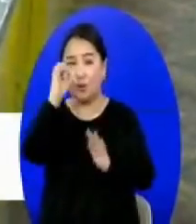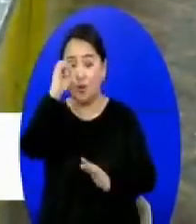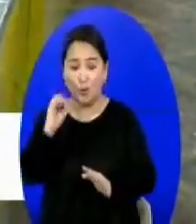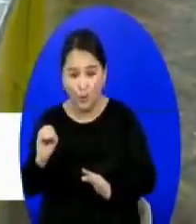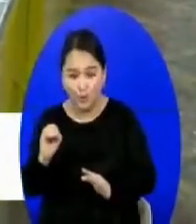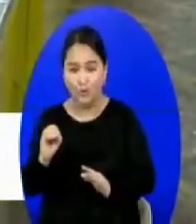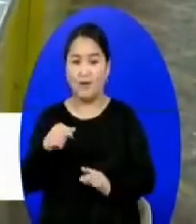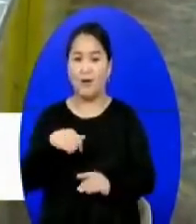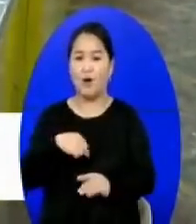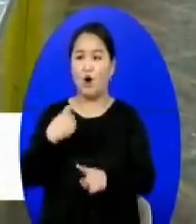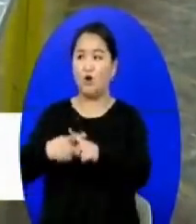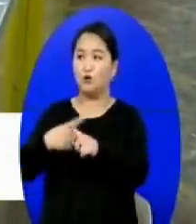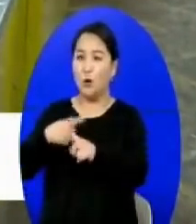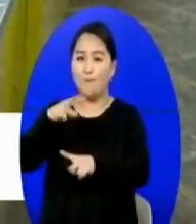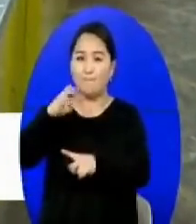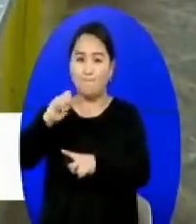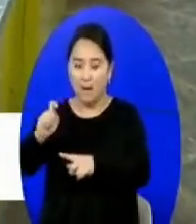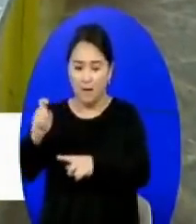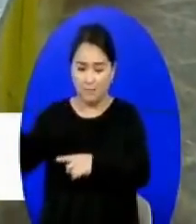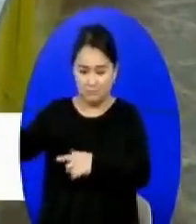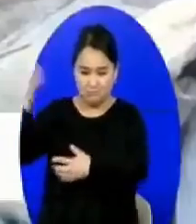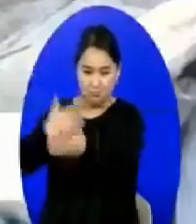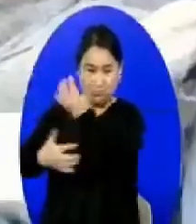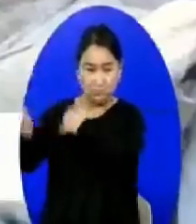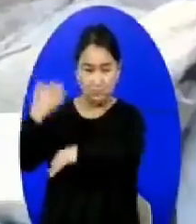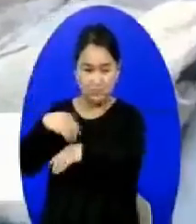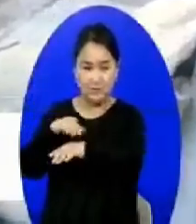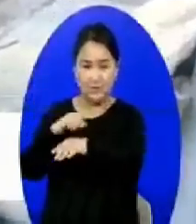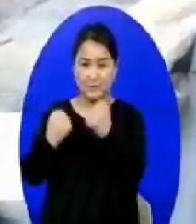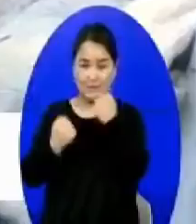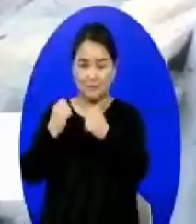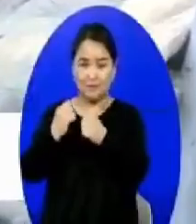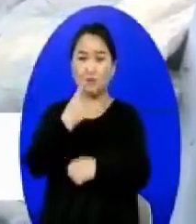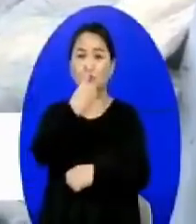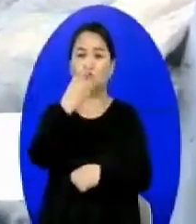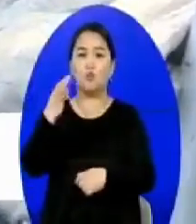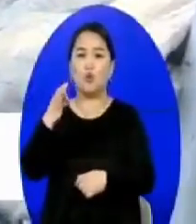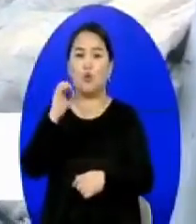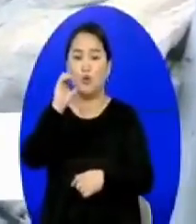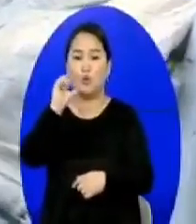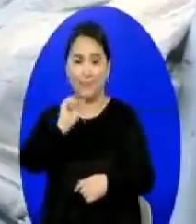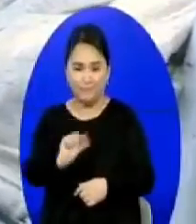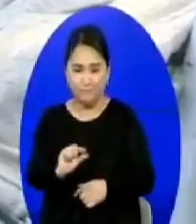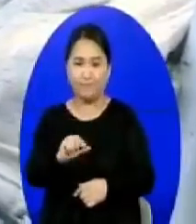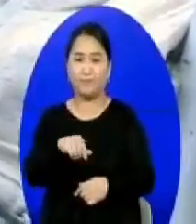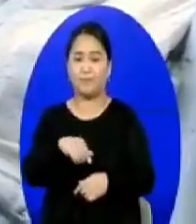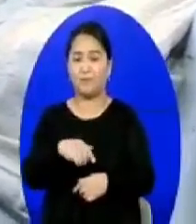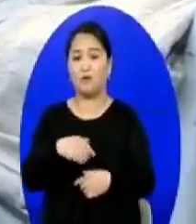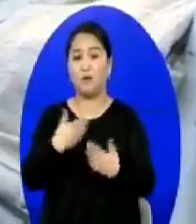махан бүтээгдэхүүн худалдан борлуулахаар ирсэн хүмүүсийн түрээсийг 100% хөнгөлсөн мэдээлэл байна.